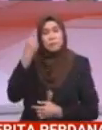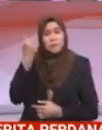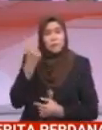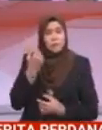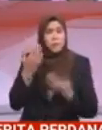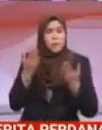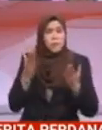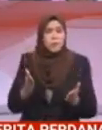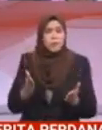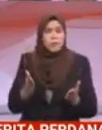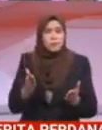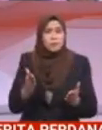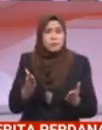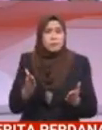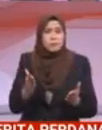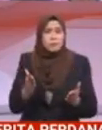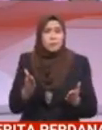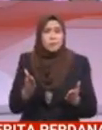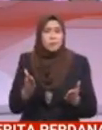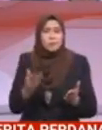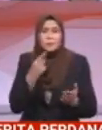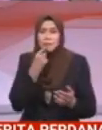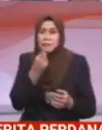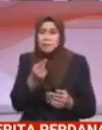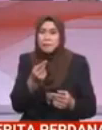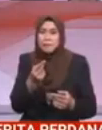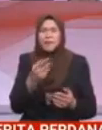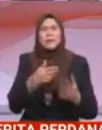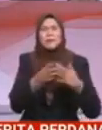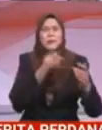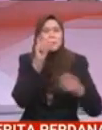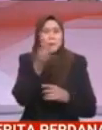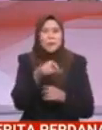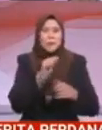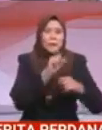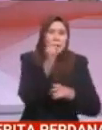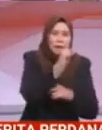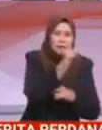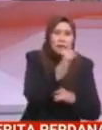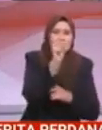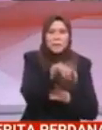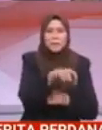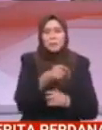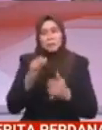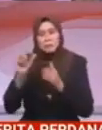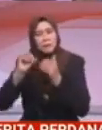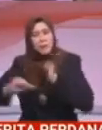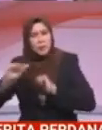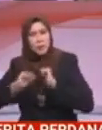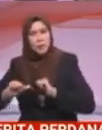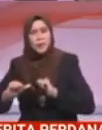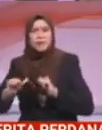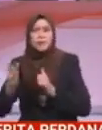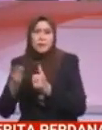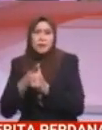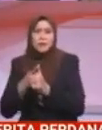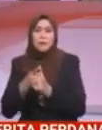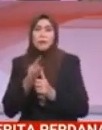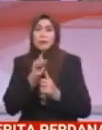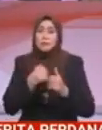Sampai sekarang juga ada orang yang macam cakap, Alvin berlakon je lah, tak menyanyi. Tapi padahal saya start dari menyanyi dulu. Saya start